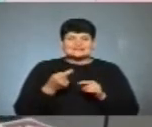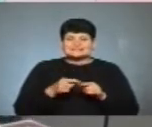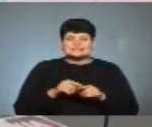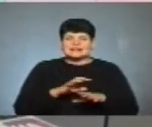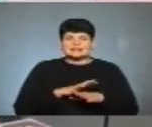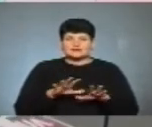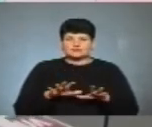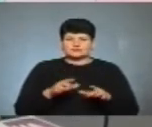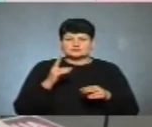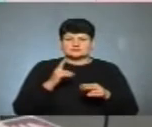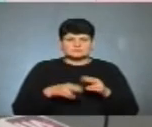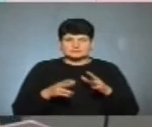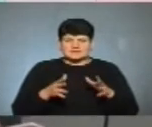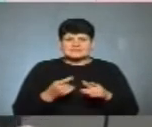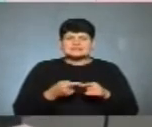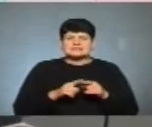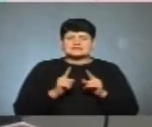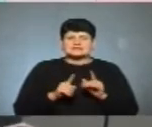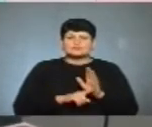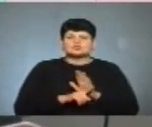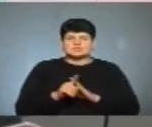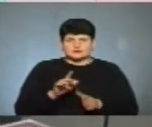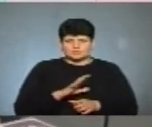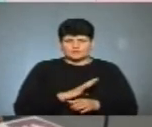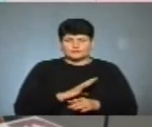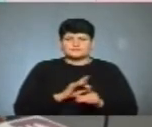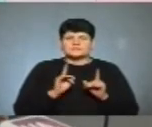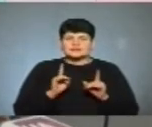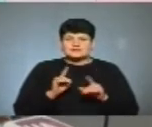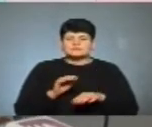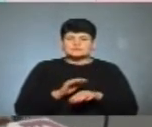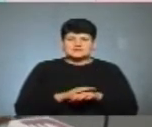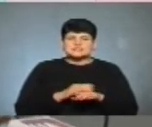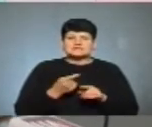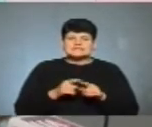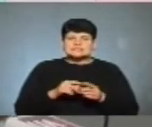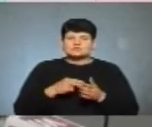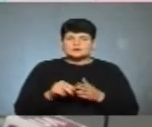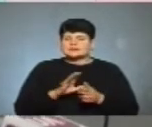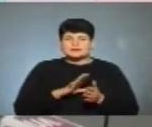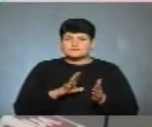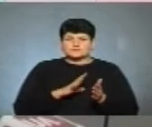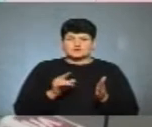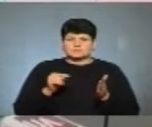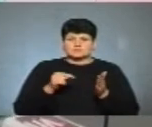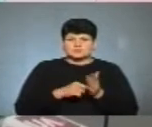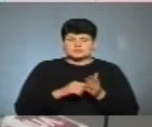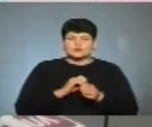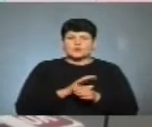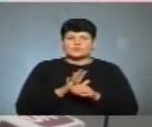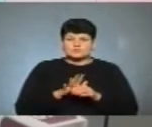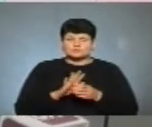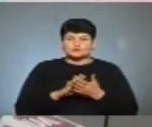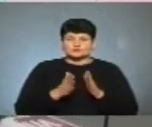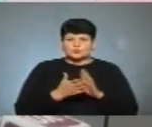такий аврал, тому що це тільки початок фактично було. І навіть фактично ця закупівля не повинна була попадати під антиковідні, тому що